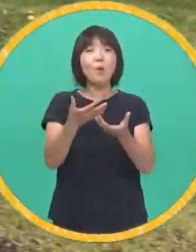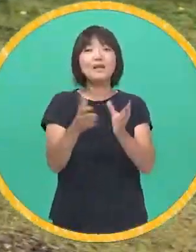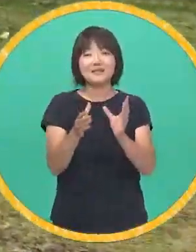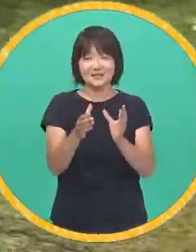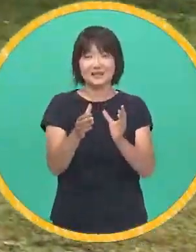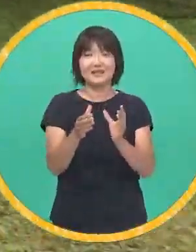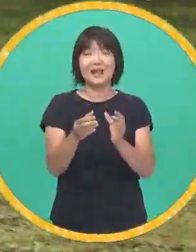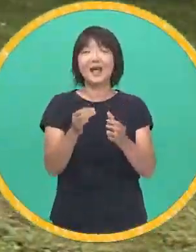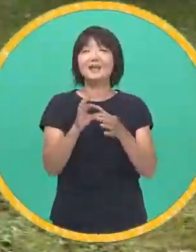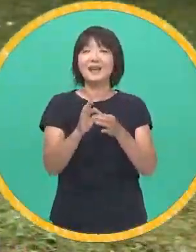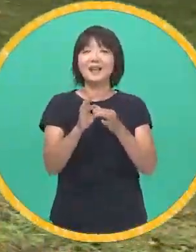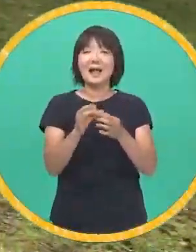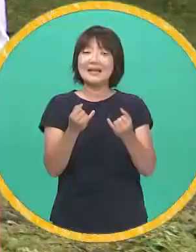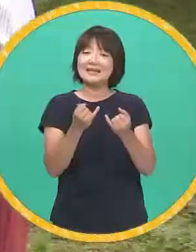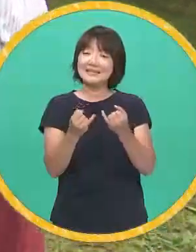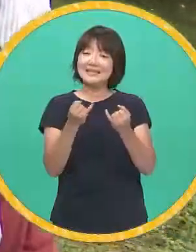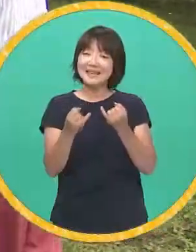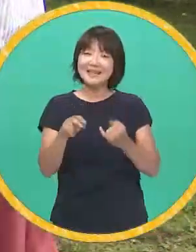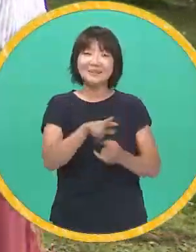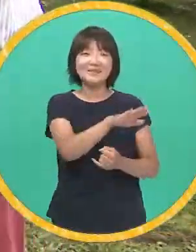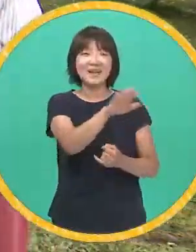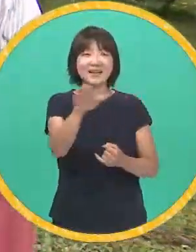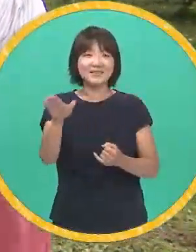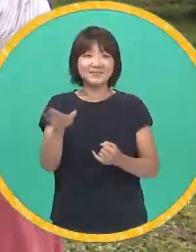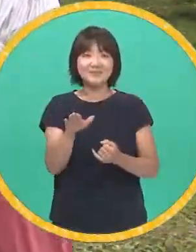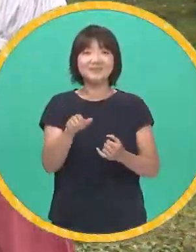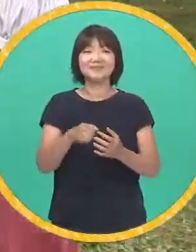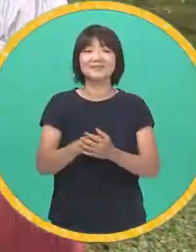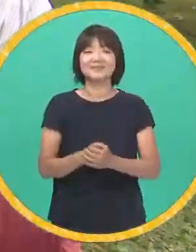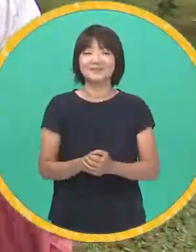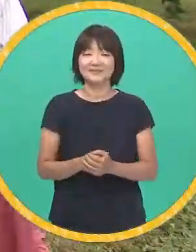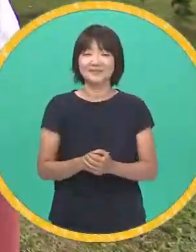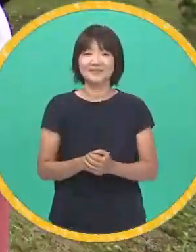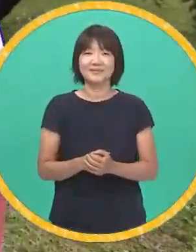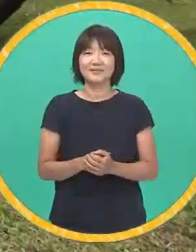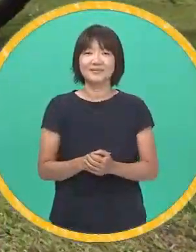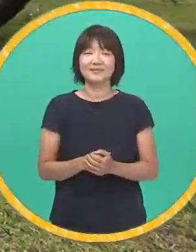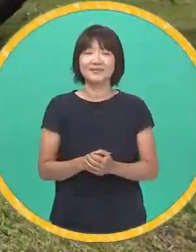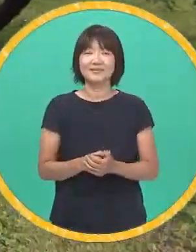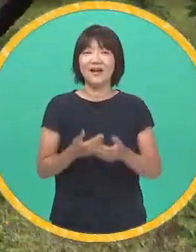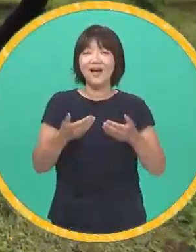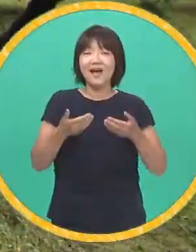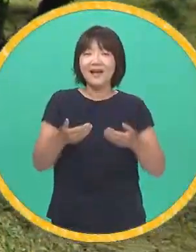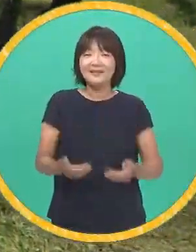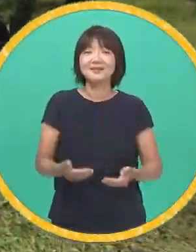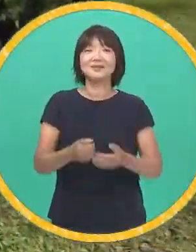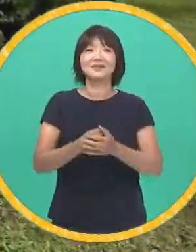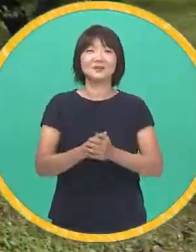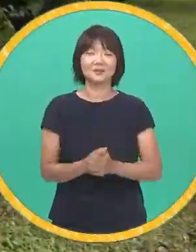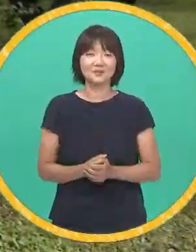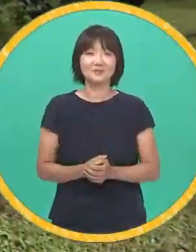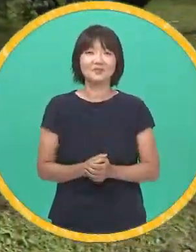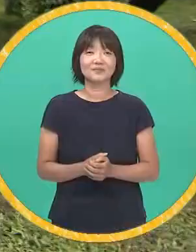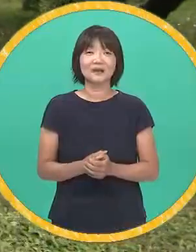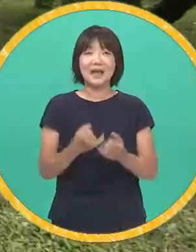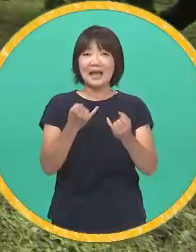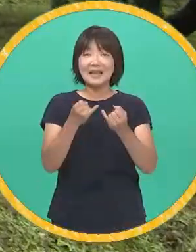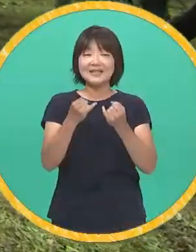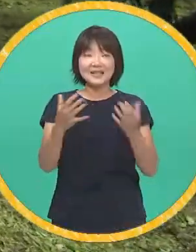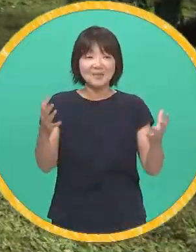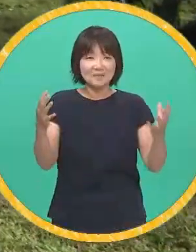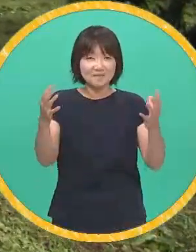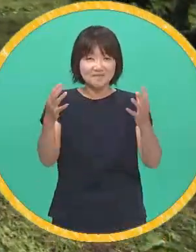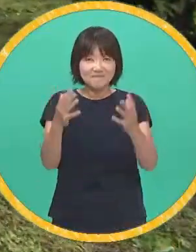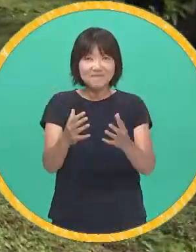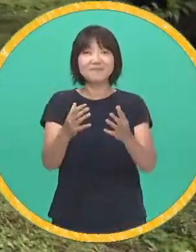あの親族みたいなもんだっハゲてるぞい安心もすれええ排気そうぜそう